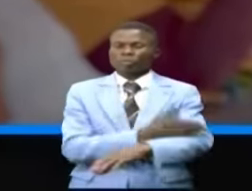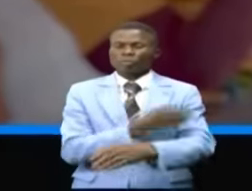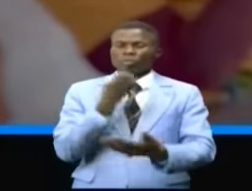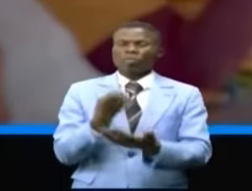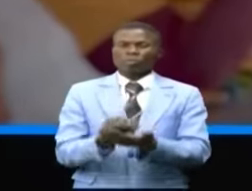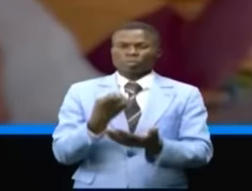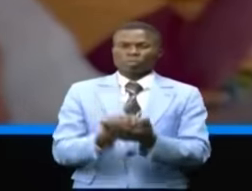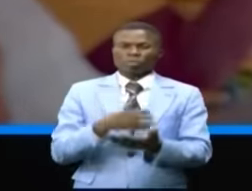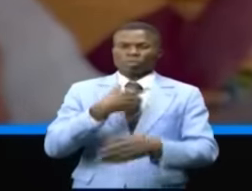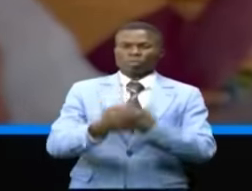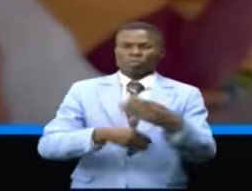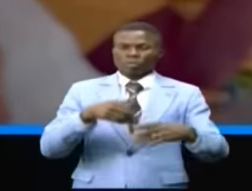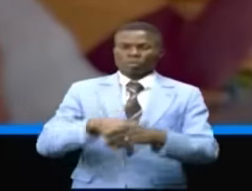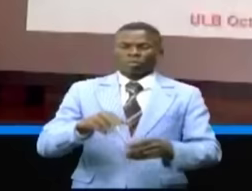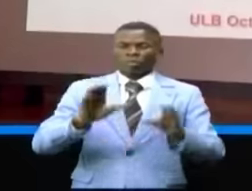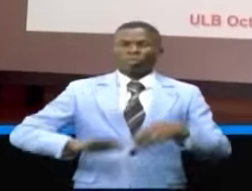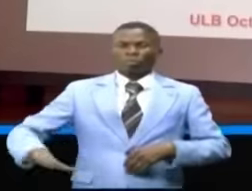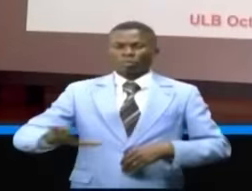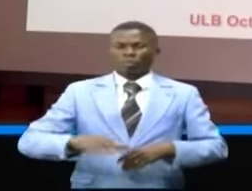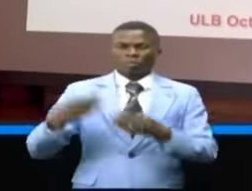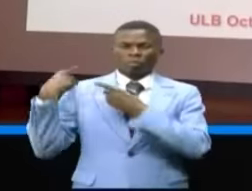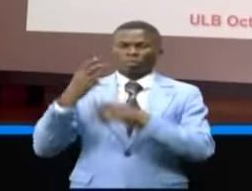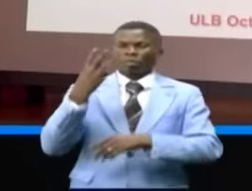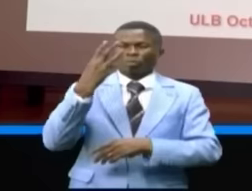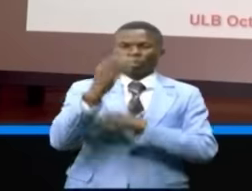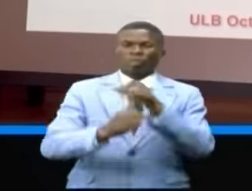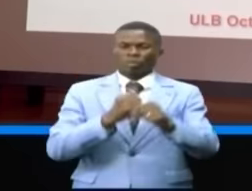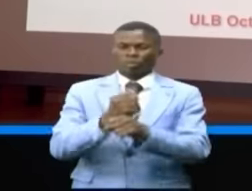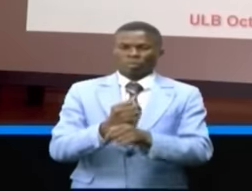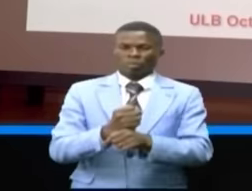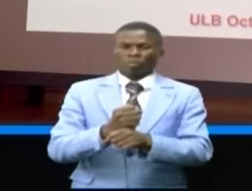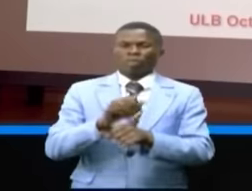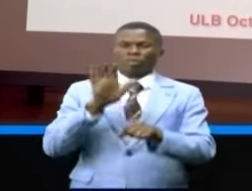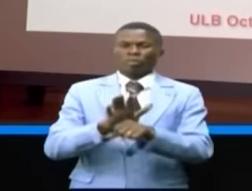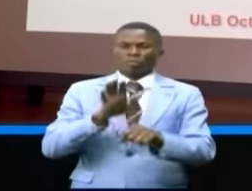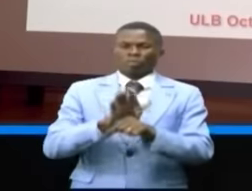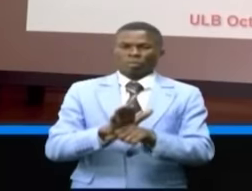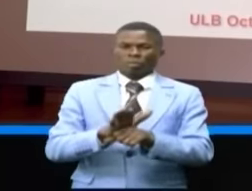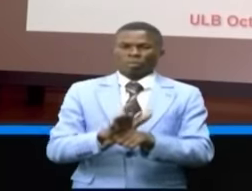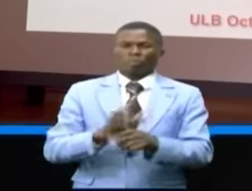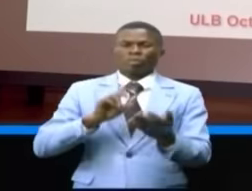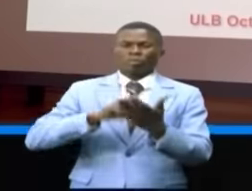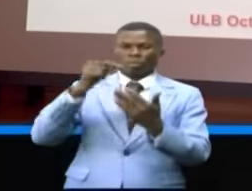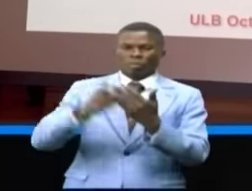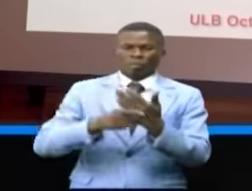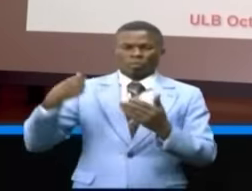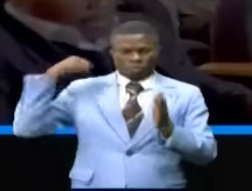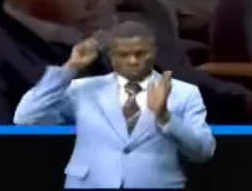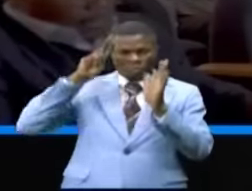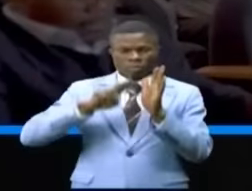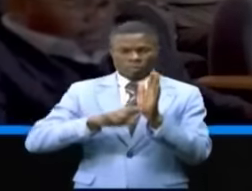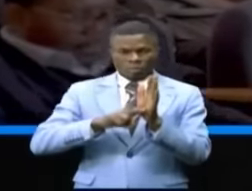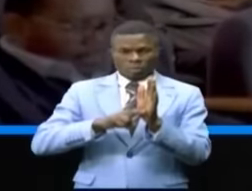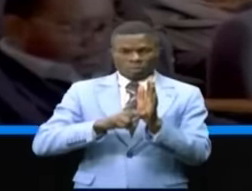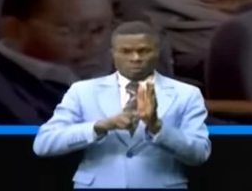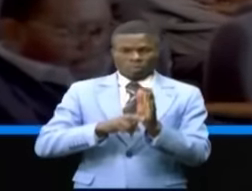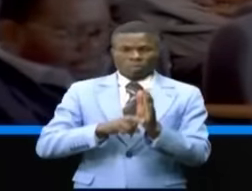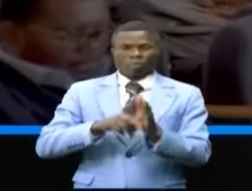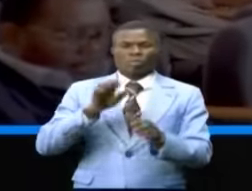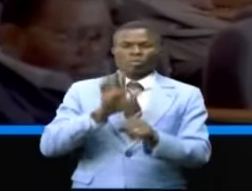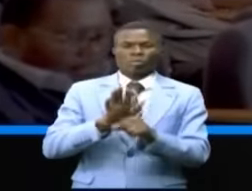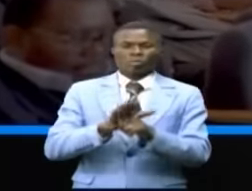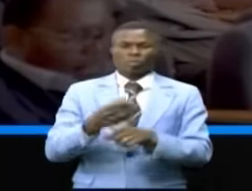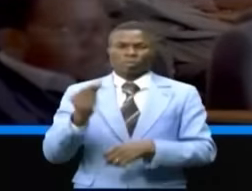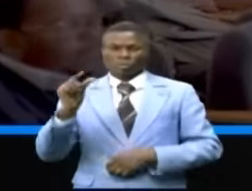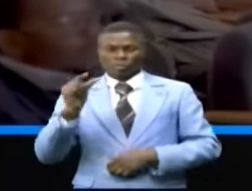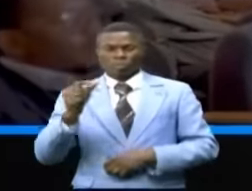économiques réalisées par la RDC depuis 3 ans est autant tributaire du programme du gouvernement des cours des minerais que